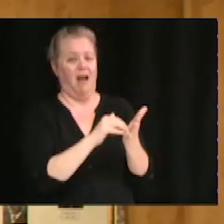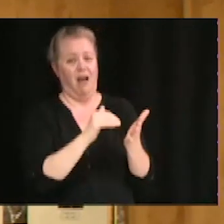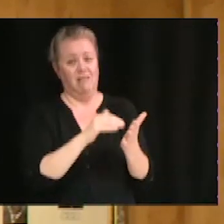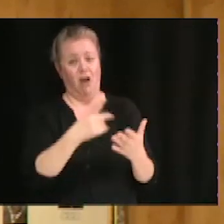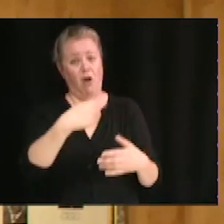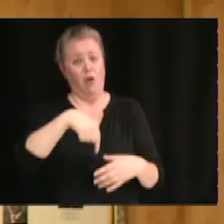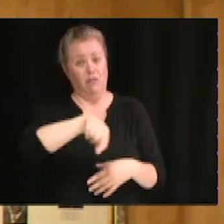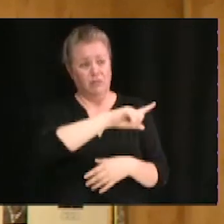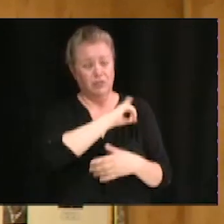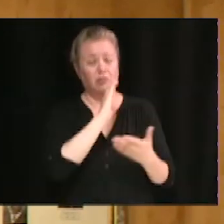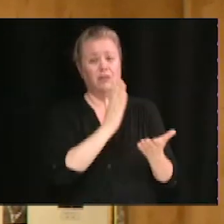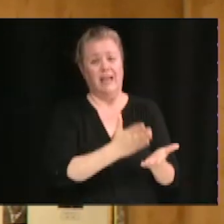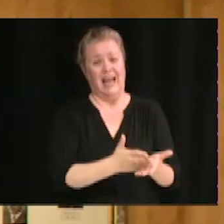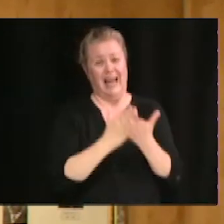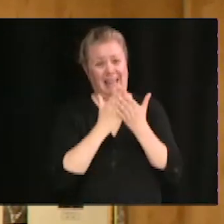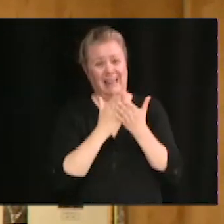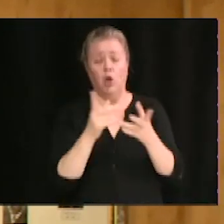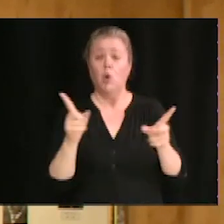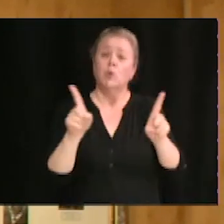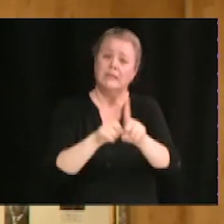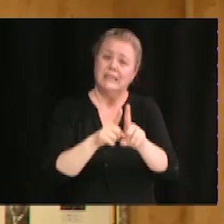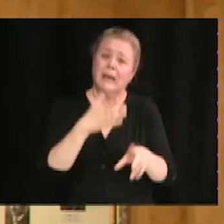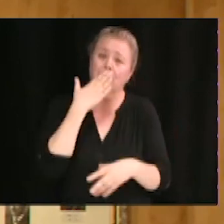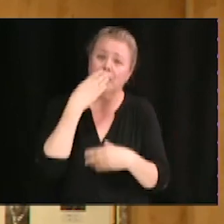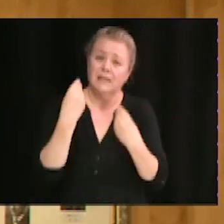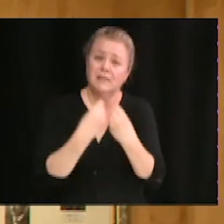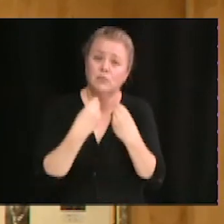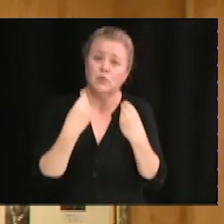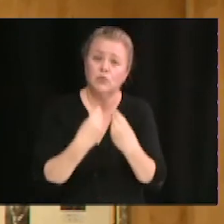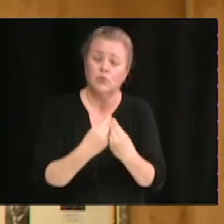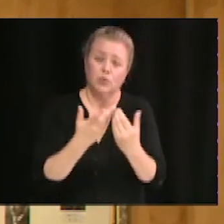et cette vitrine aussi pour mieux nous faire connaître.